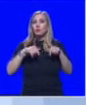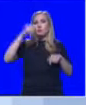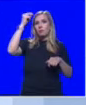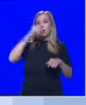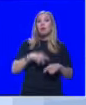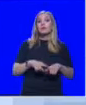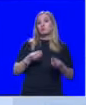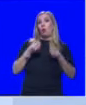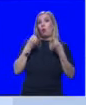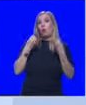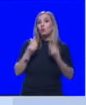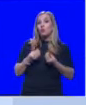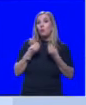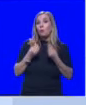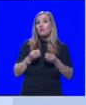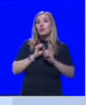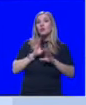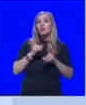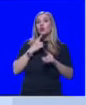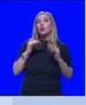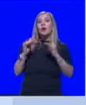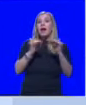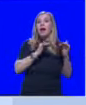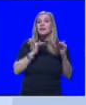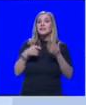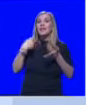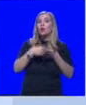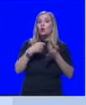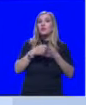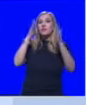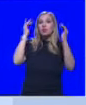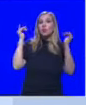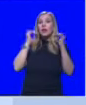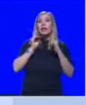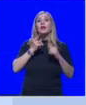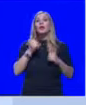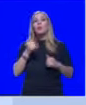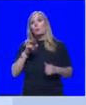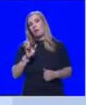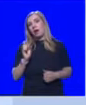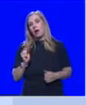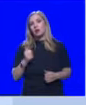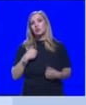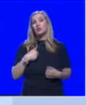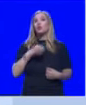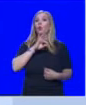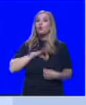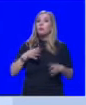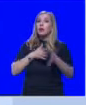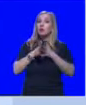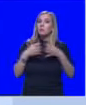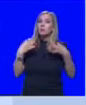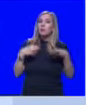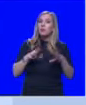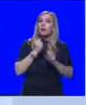са доходите в Северна Корея и в Куба. Това е чудесна новина. В богатите общества има големи неравенства, защото успелите хора имат свободата да